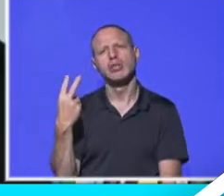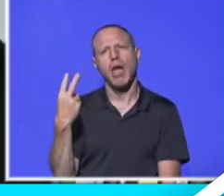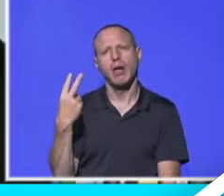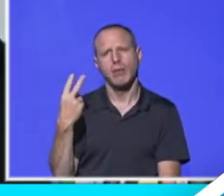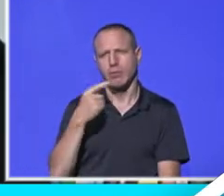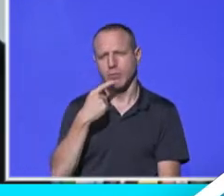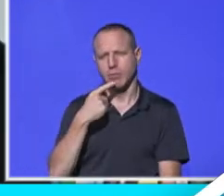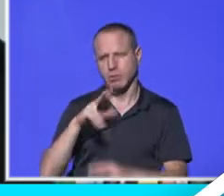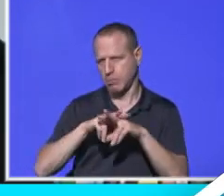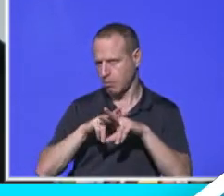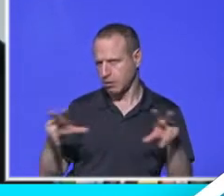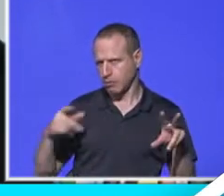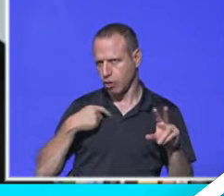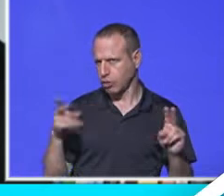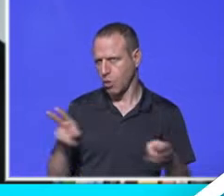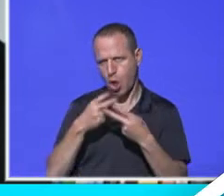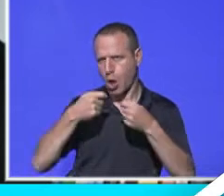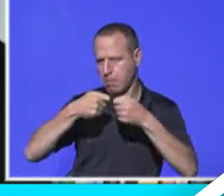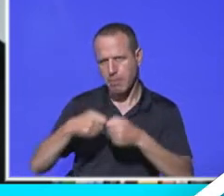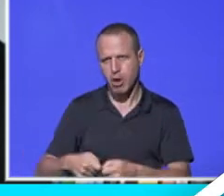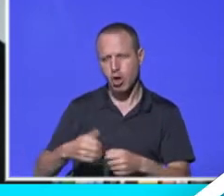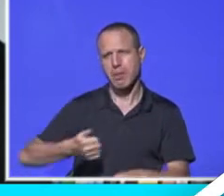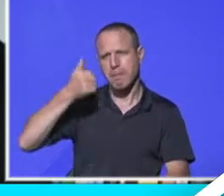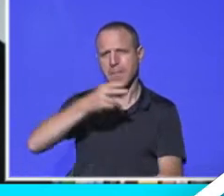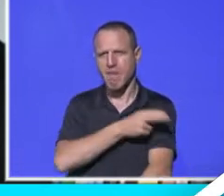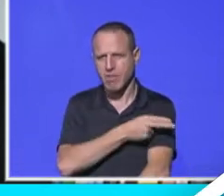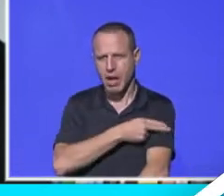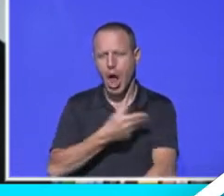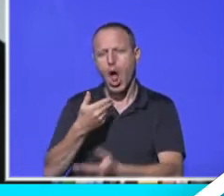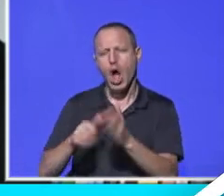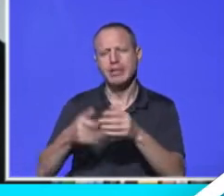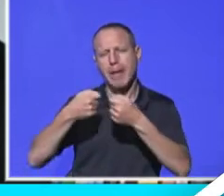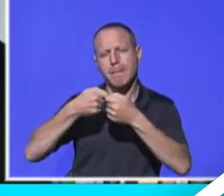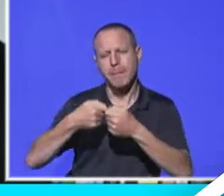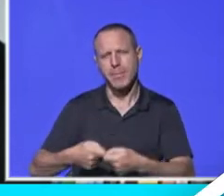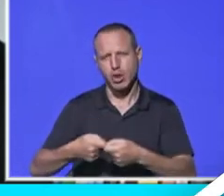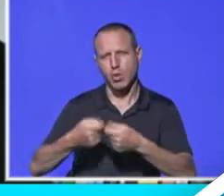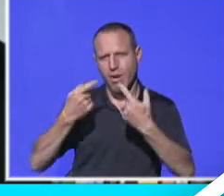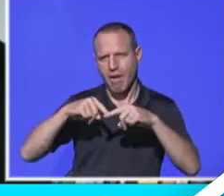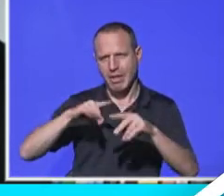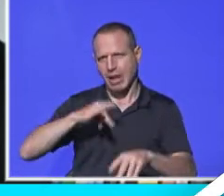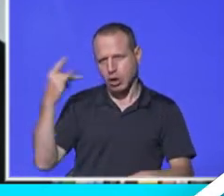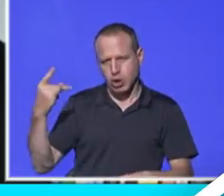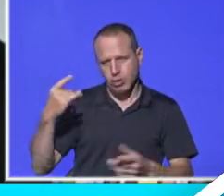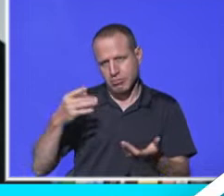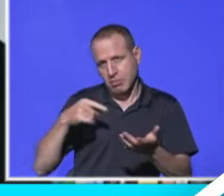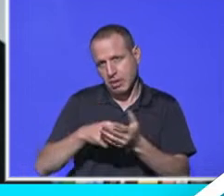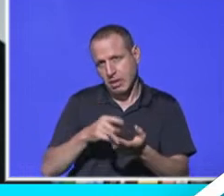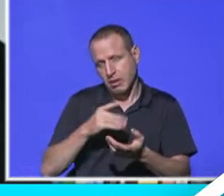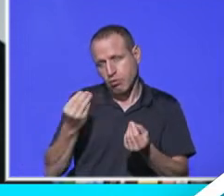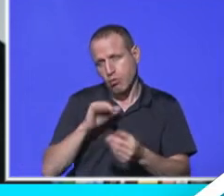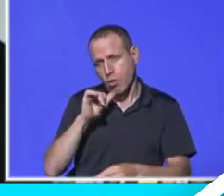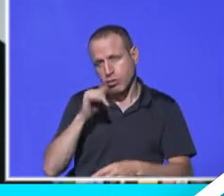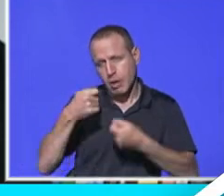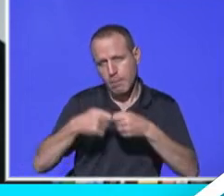אומרת, ממצב שאנחנו לא יכולים למנות מפכ"ל, לחוסר מינוי ועדה חיצונית, כי כנראה מישהו לא רוצה למנות ועדה